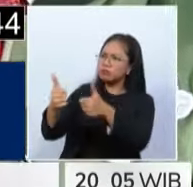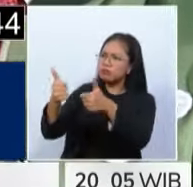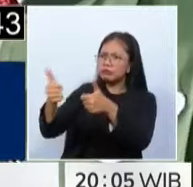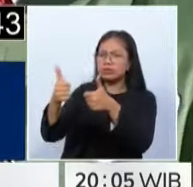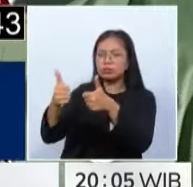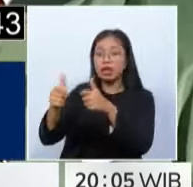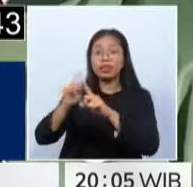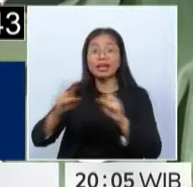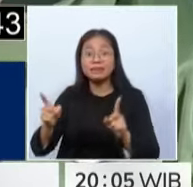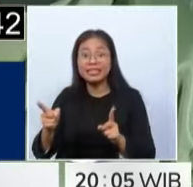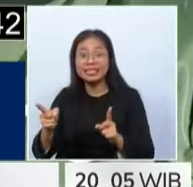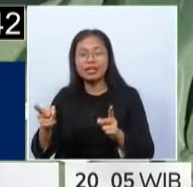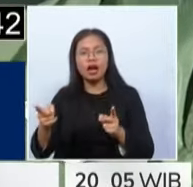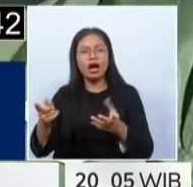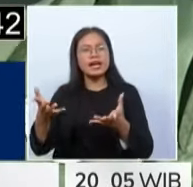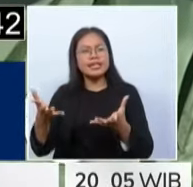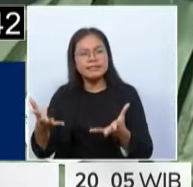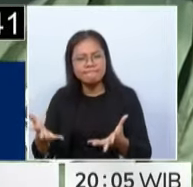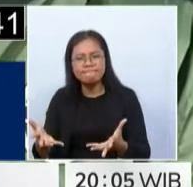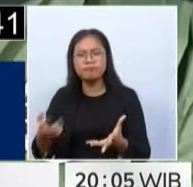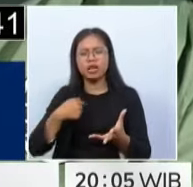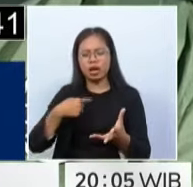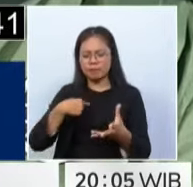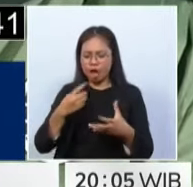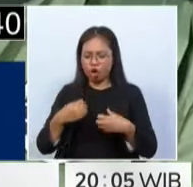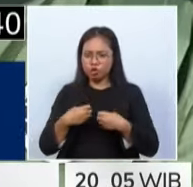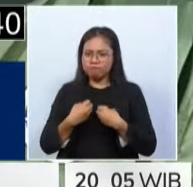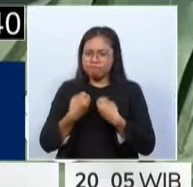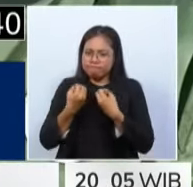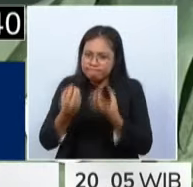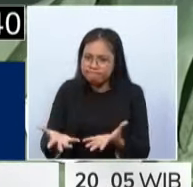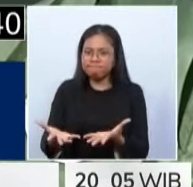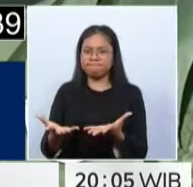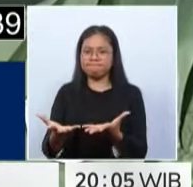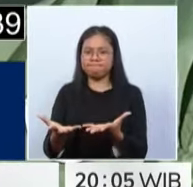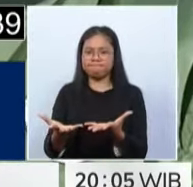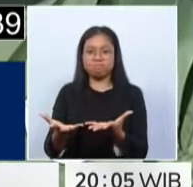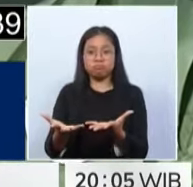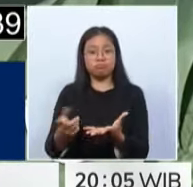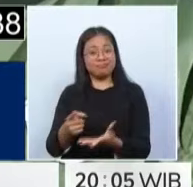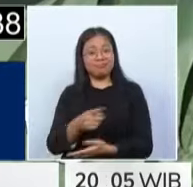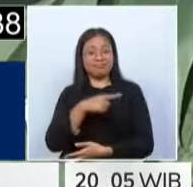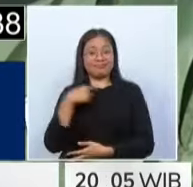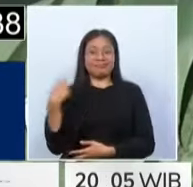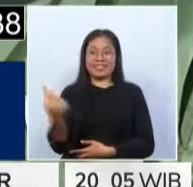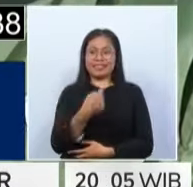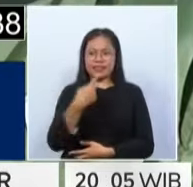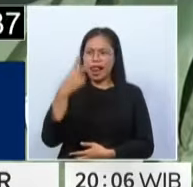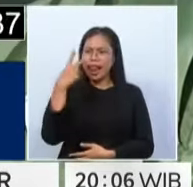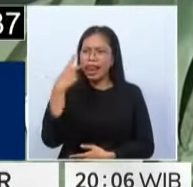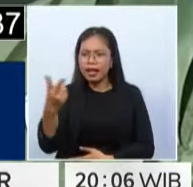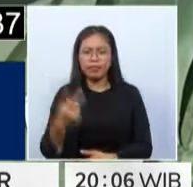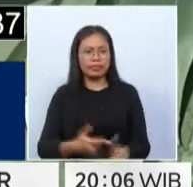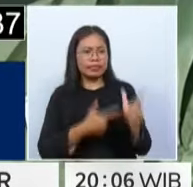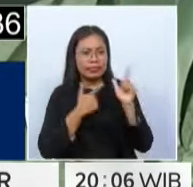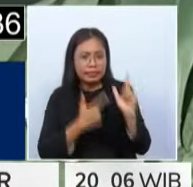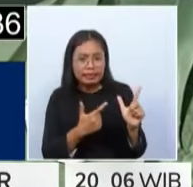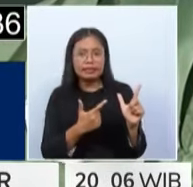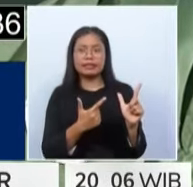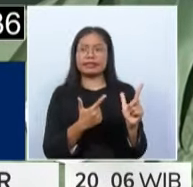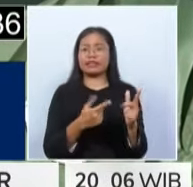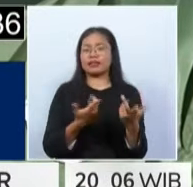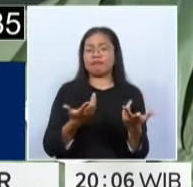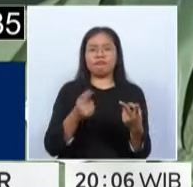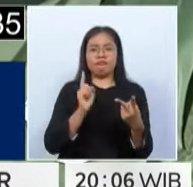tapi benar saya juga harus mengatakan kita harus apresiasi prestasi TNI dan prestasi